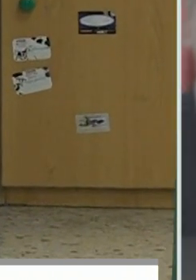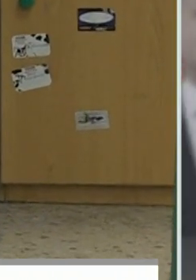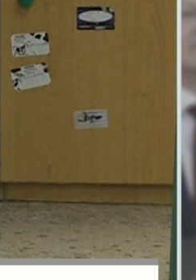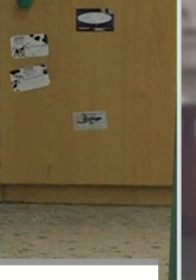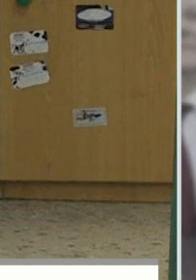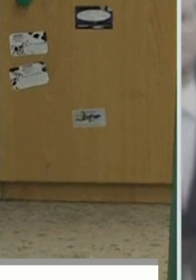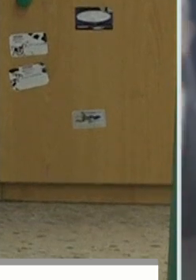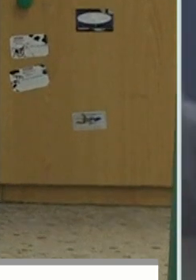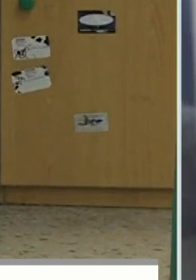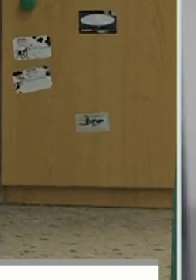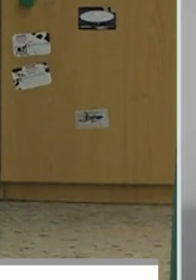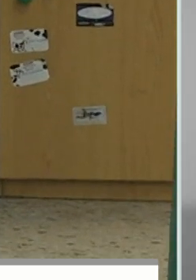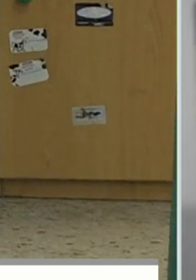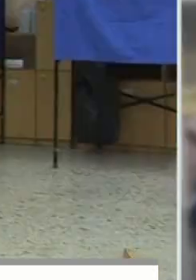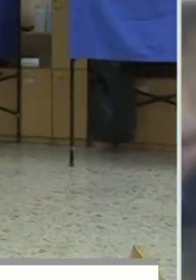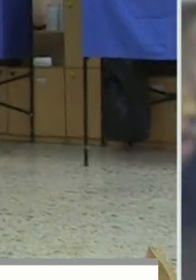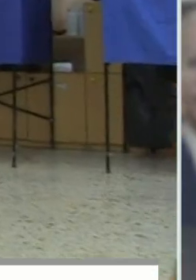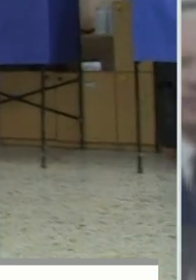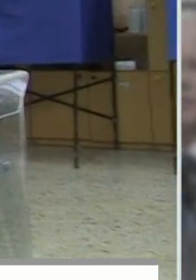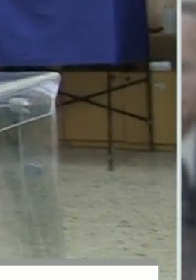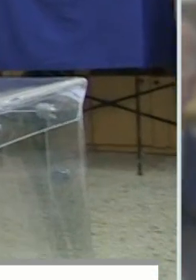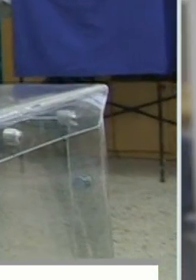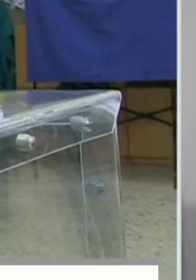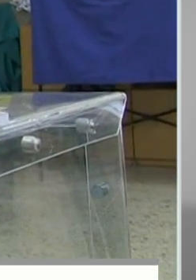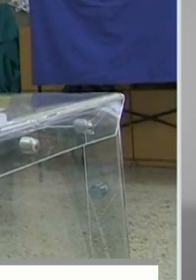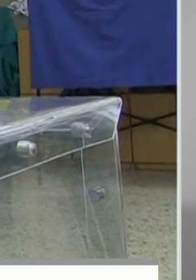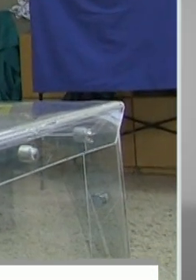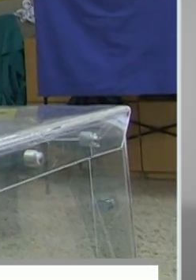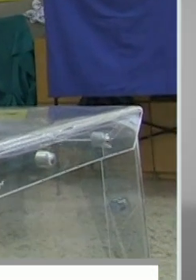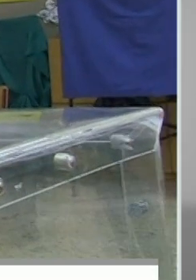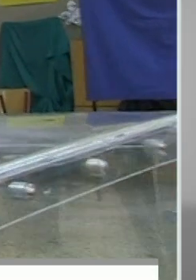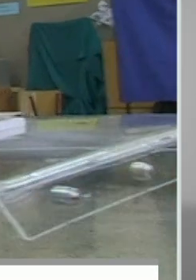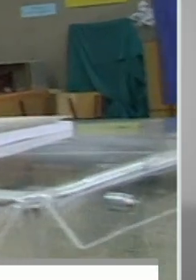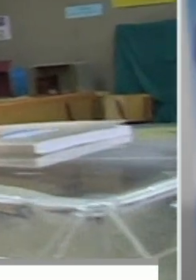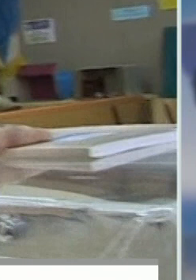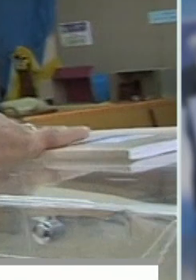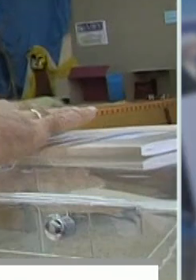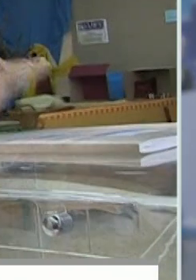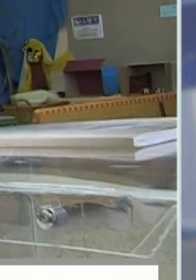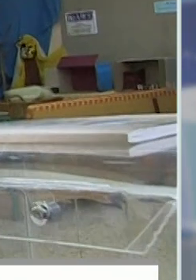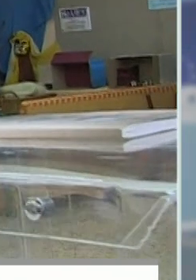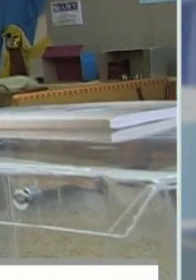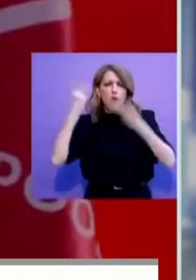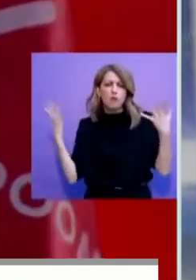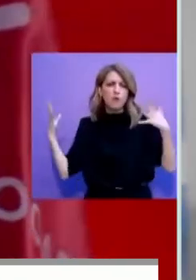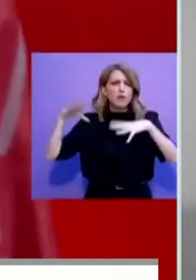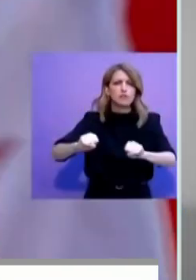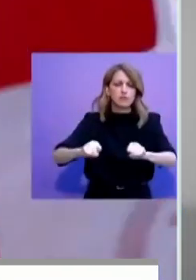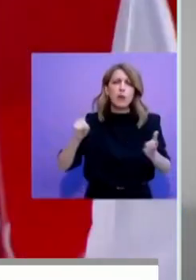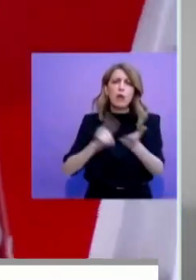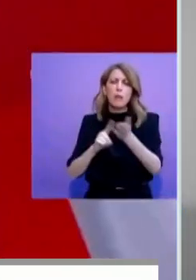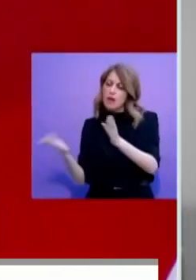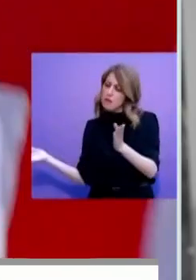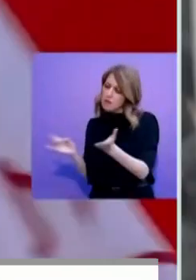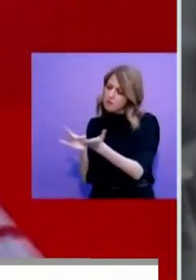μάλλον συνεργασίας προς το ΠΑΣΟΚ, και χθες που τον άκουσα. Έτσι, και από το Αγρίνιο, μάλιστα, ο Αλέξης Τσίπρας έδωσε το σύνθημα για την